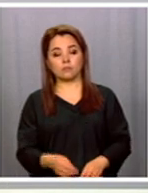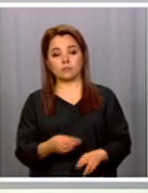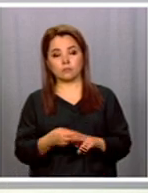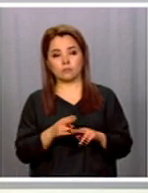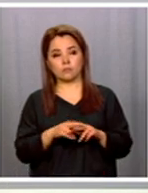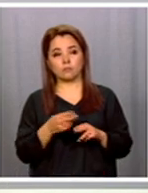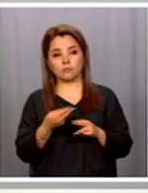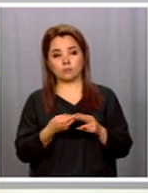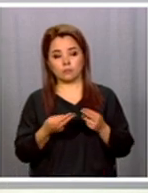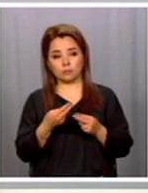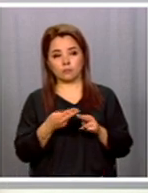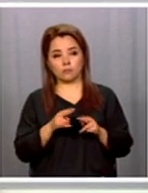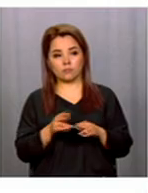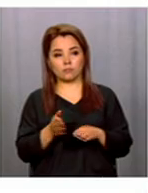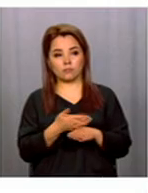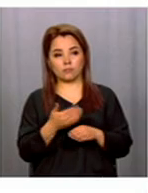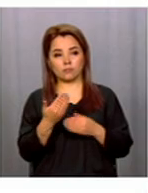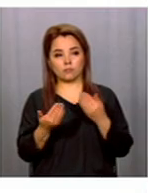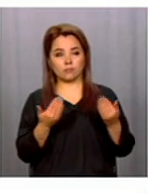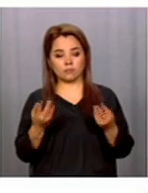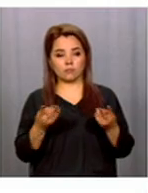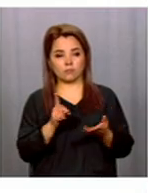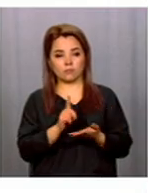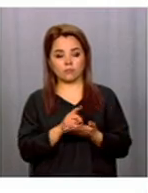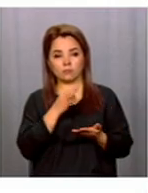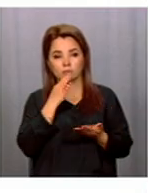қарап, ажыратуымыз керек.